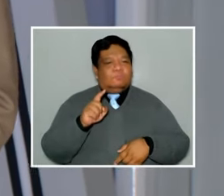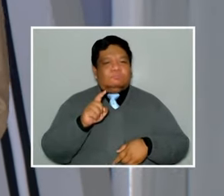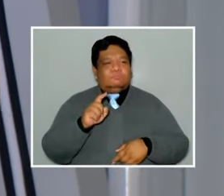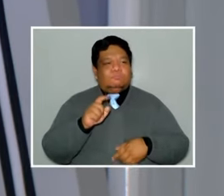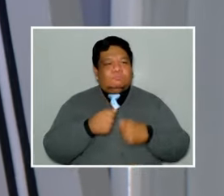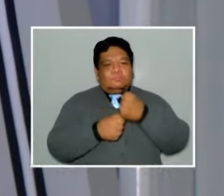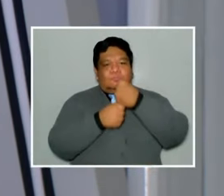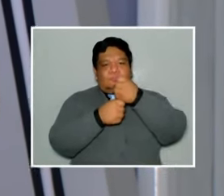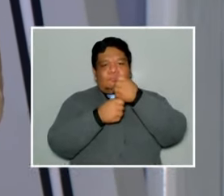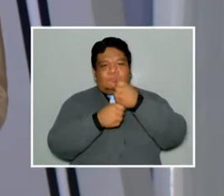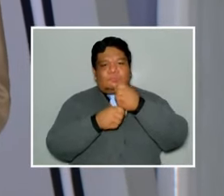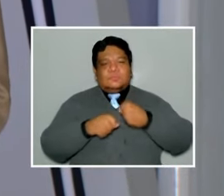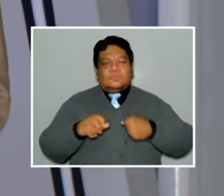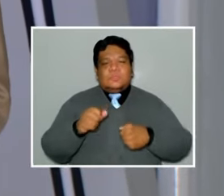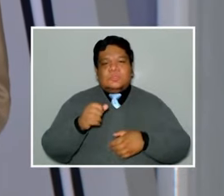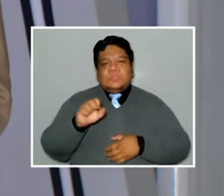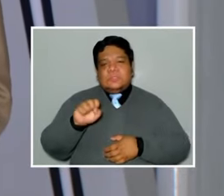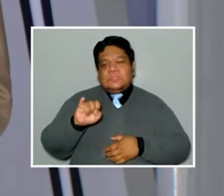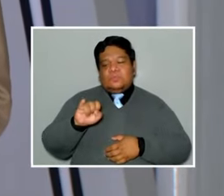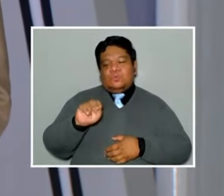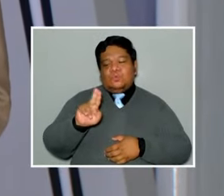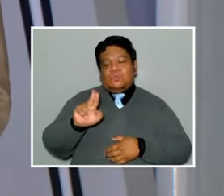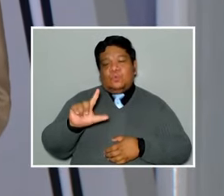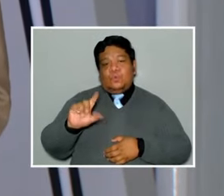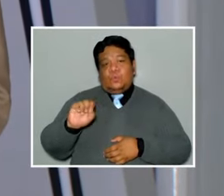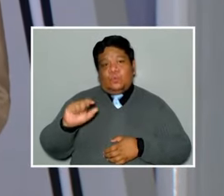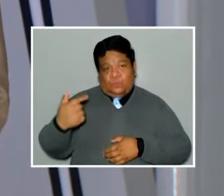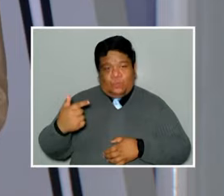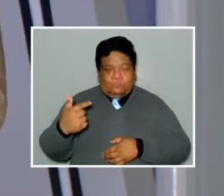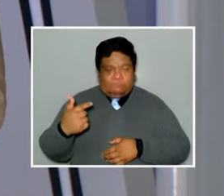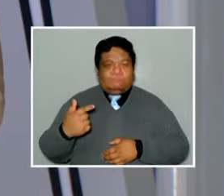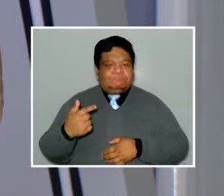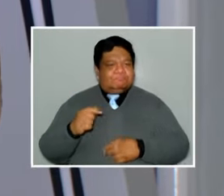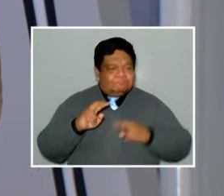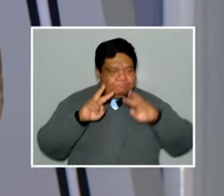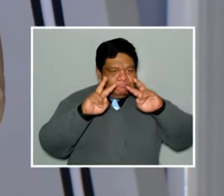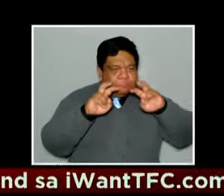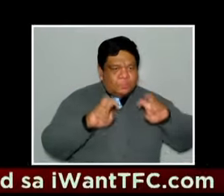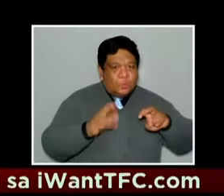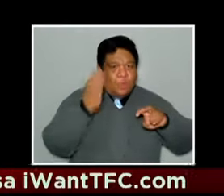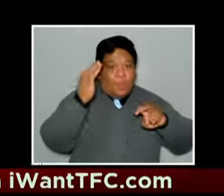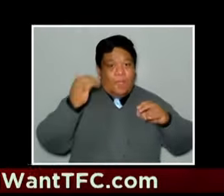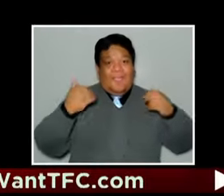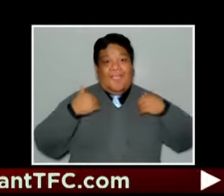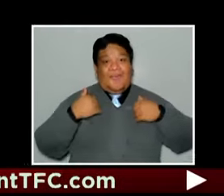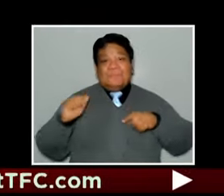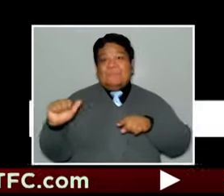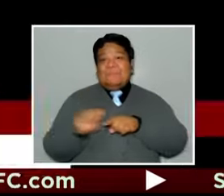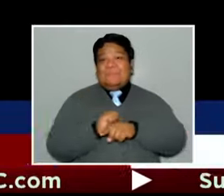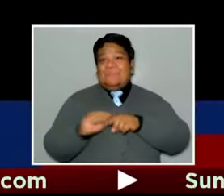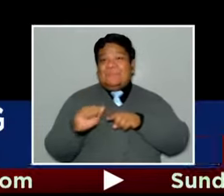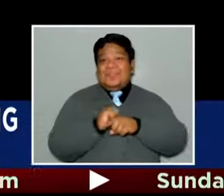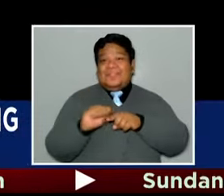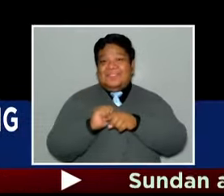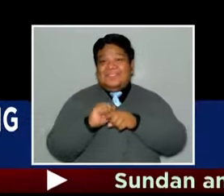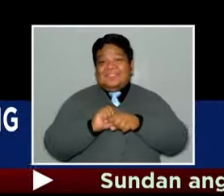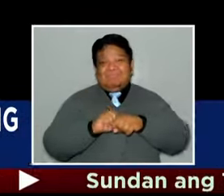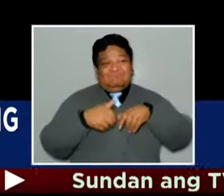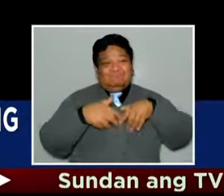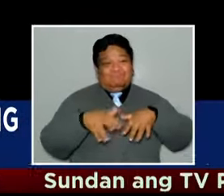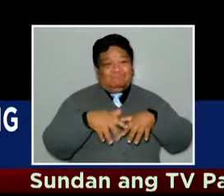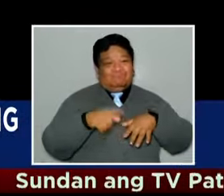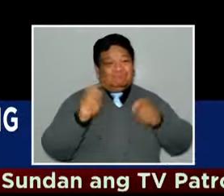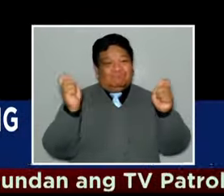habang nagsasagawa ng rehearsal ang mga kalahok sa selebrasyon. Nakunan po ng video ng isang netizen ang aksidente sa